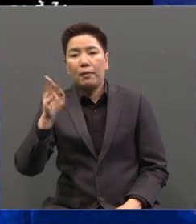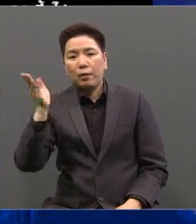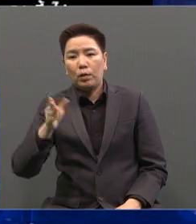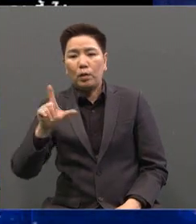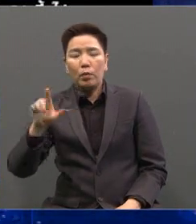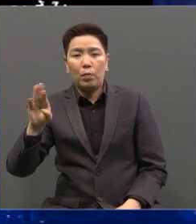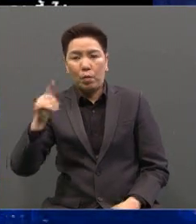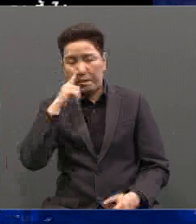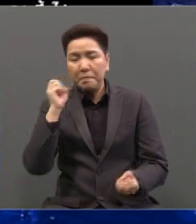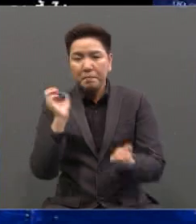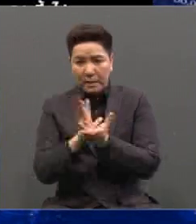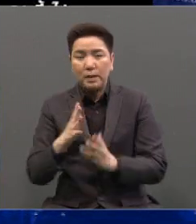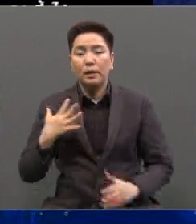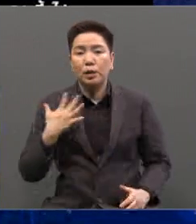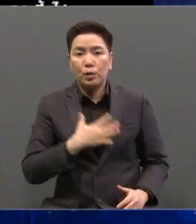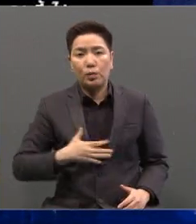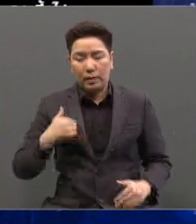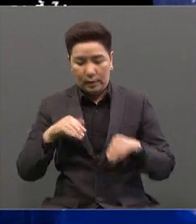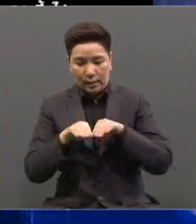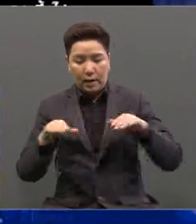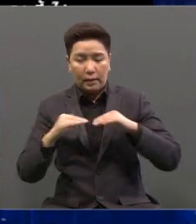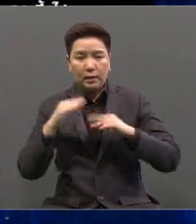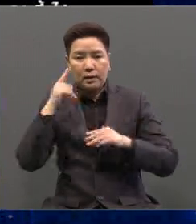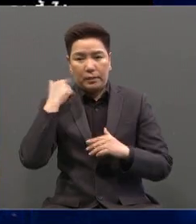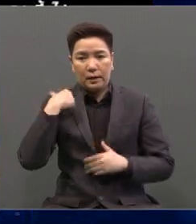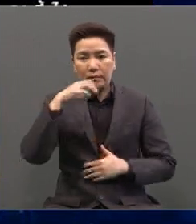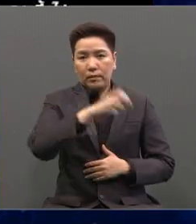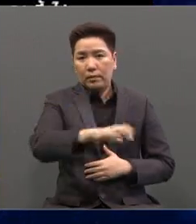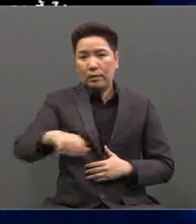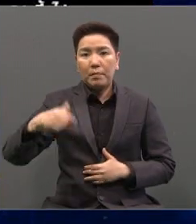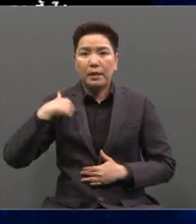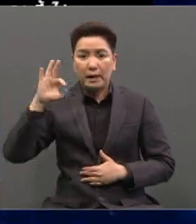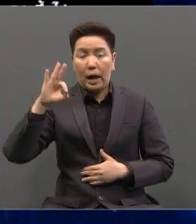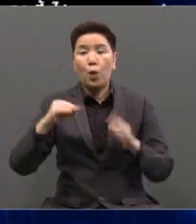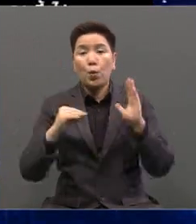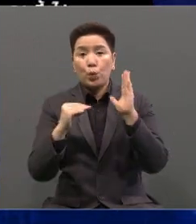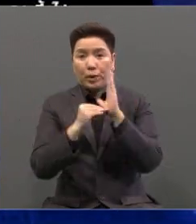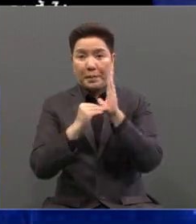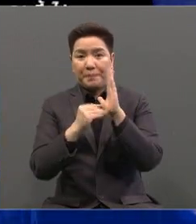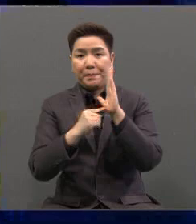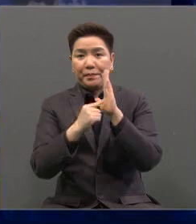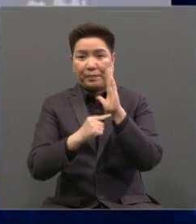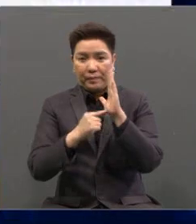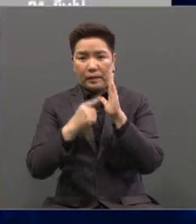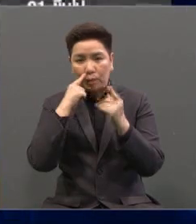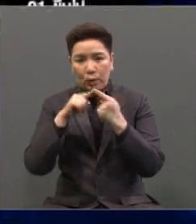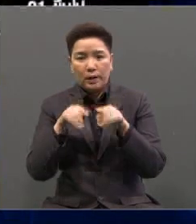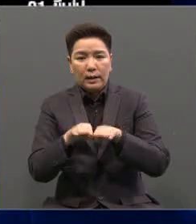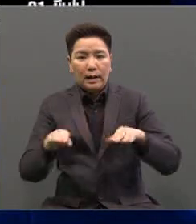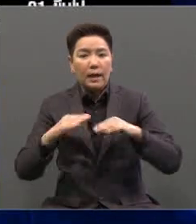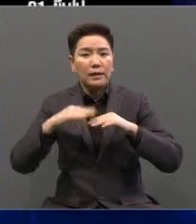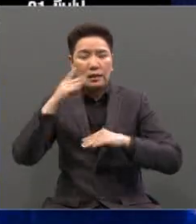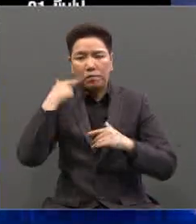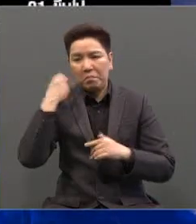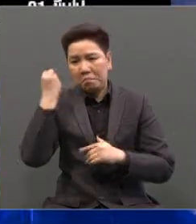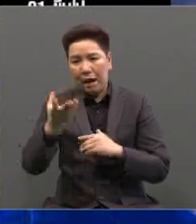ดีถึงเริ่มมีผลกระทบต่อสุขภาพเกินค่ามาตรฐานใน 9พื้นที่ส่วนกรุงเทพฯปริมณฑลนะครับเกินค่า